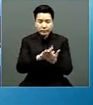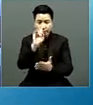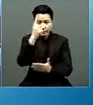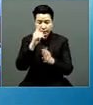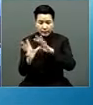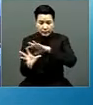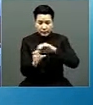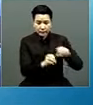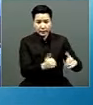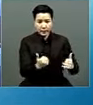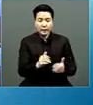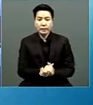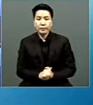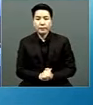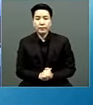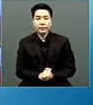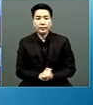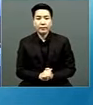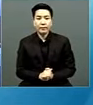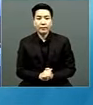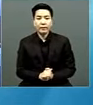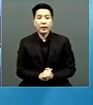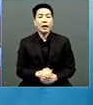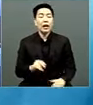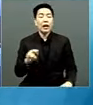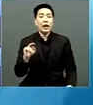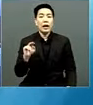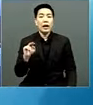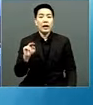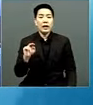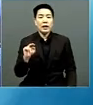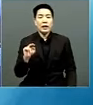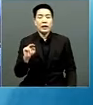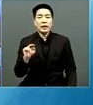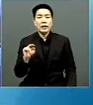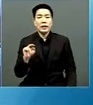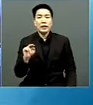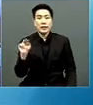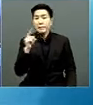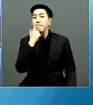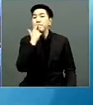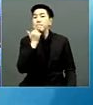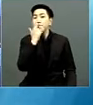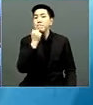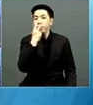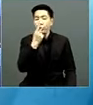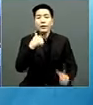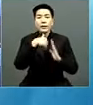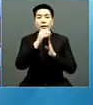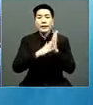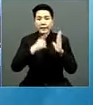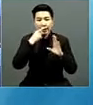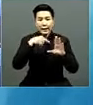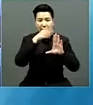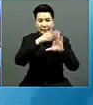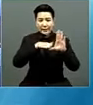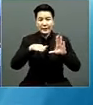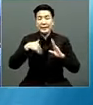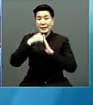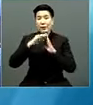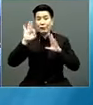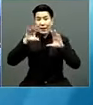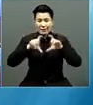สีน้ำเงินคือคาดการของจำนวนที่ติดเชื้อทั้งหมดนะครับที่จะเห็นเป็นนั้นก็คือจะมาดูที่สีแดงนะครับจะมีการคาดการกับสีน้ำเงิน